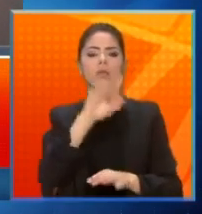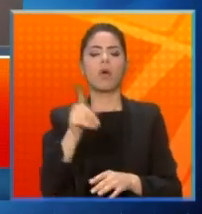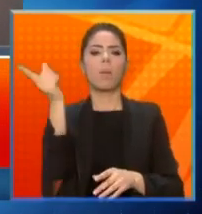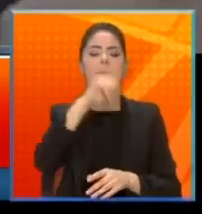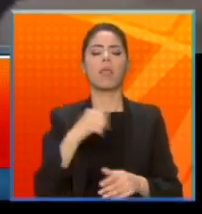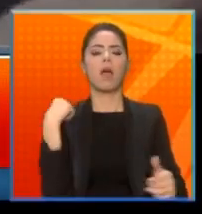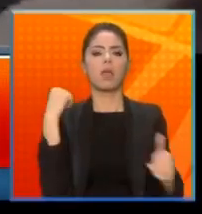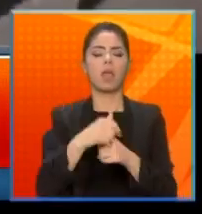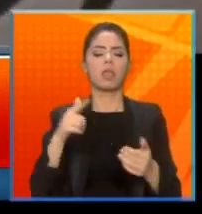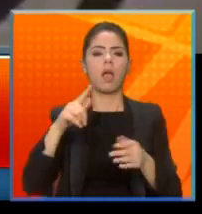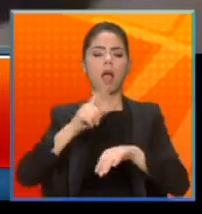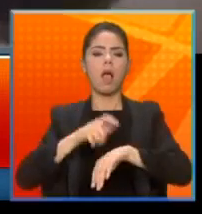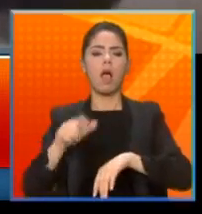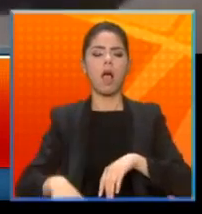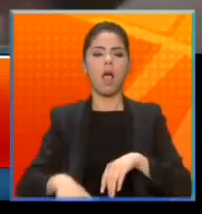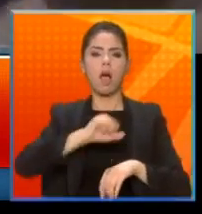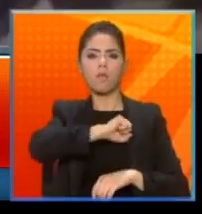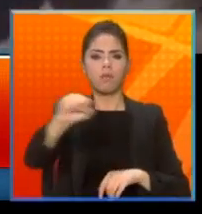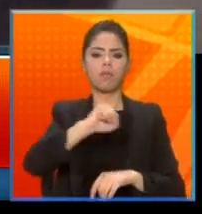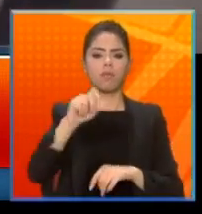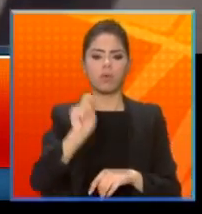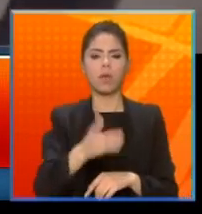daha tekme attı.